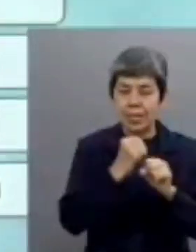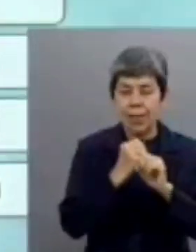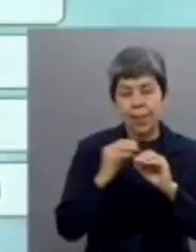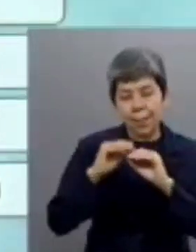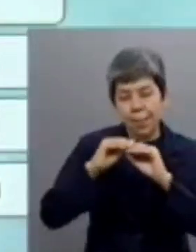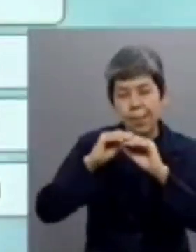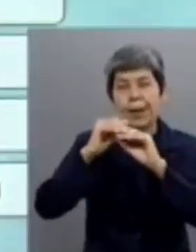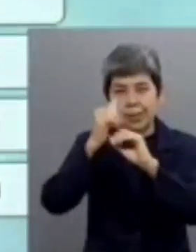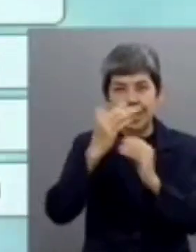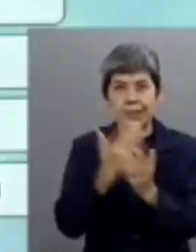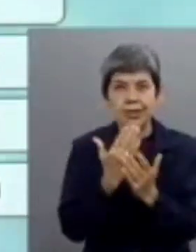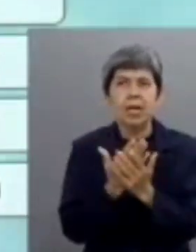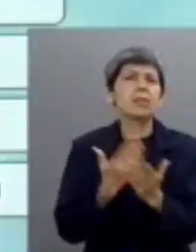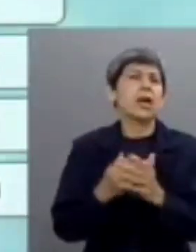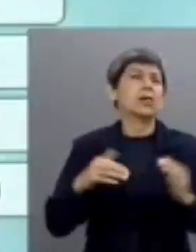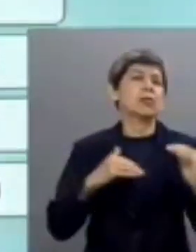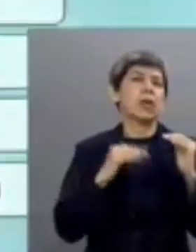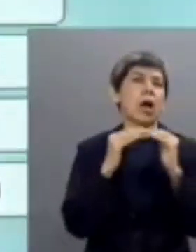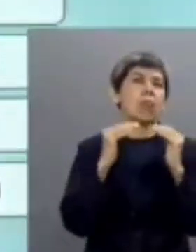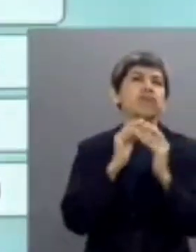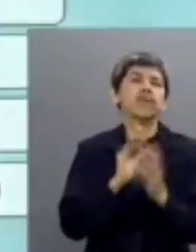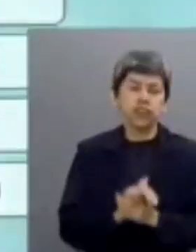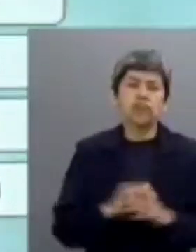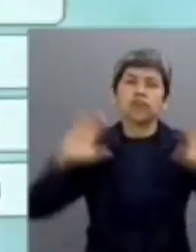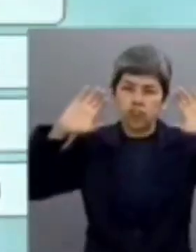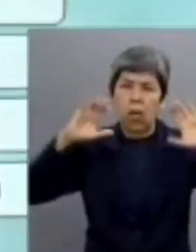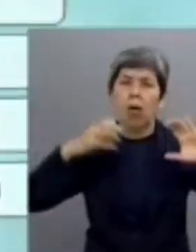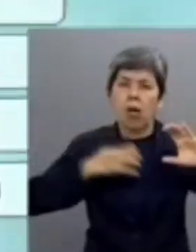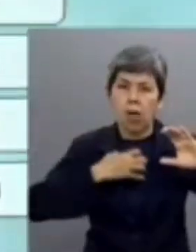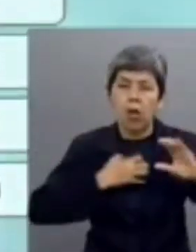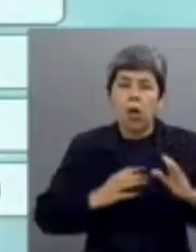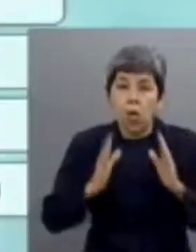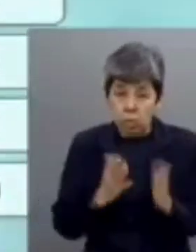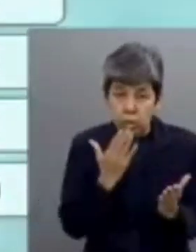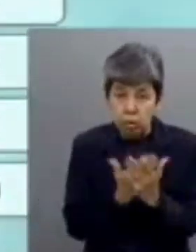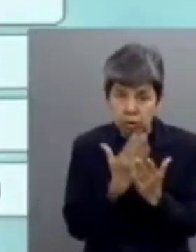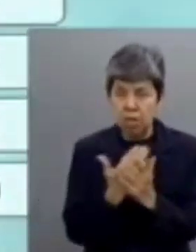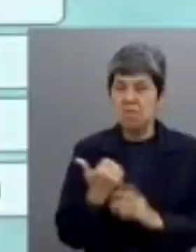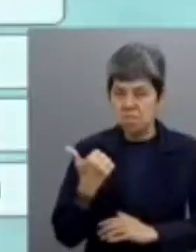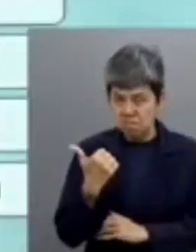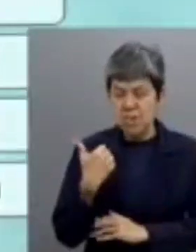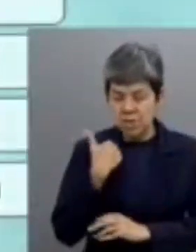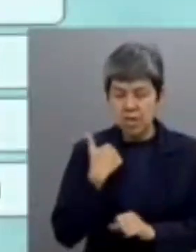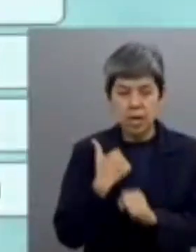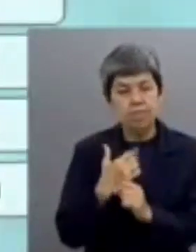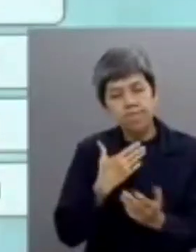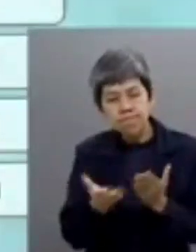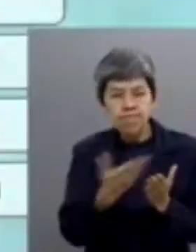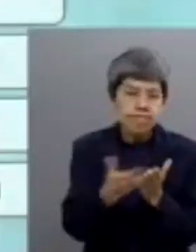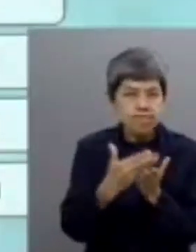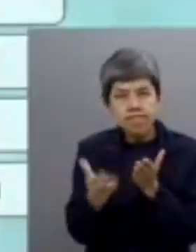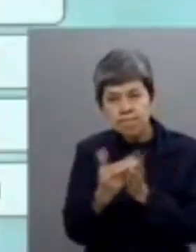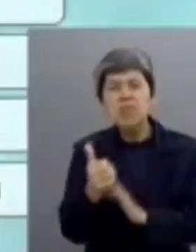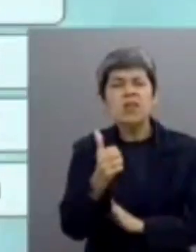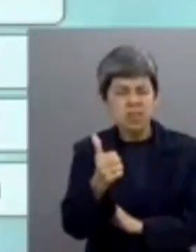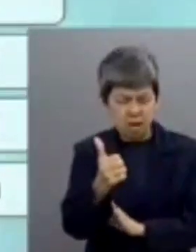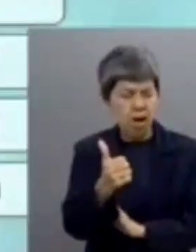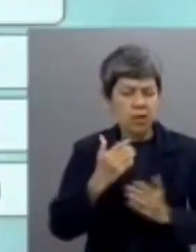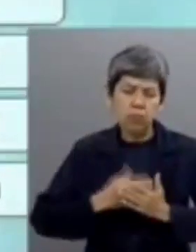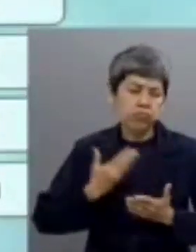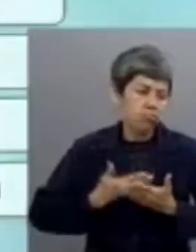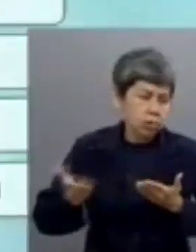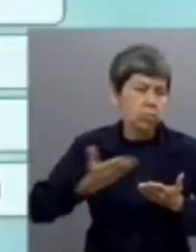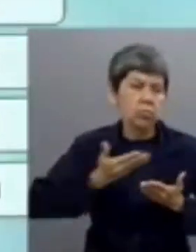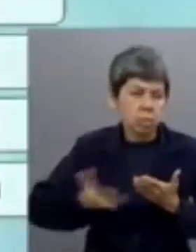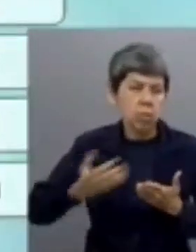จะมีสิทธิ์คืนภาษีสูงสุด 1,500บาทถ้าเรามีรายได้ตั้งแต่ 3แสนกับ 1บาทจนถึง 5แสนบาท